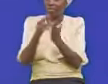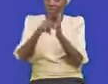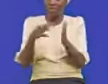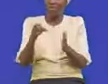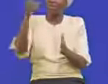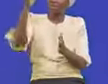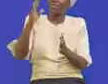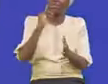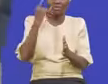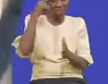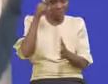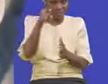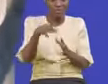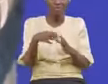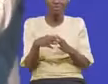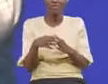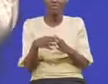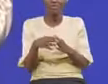Ma po domonyo ya towe.